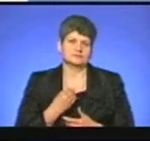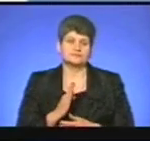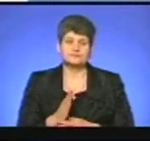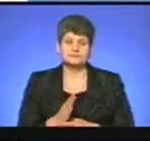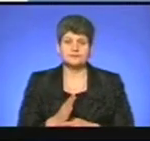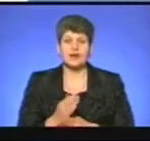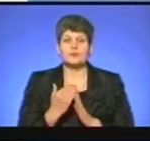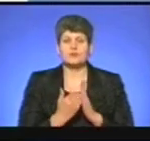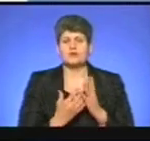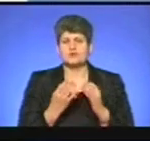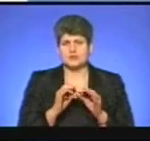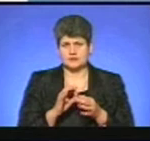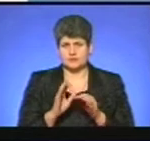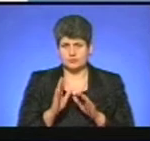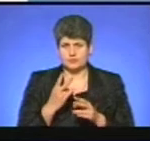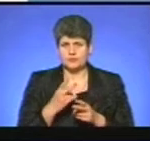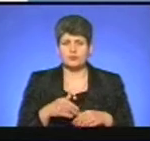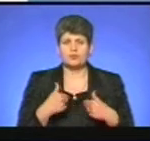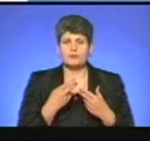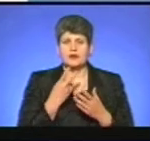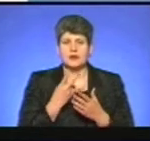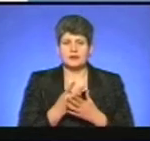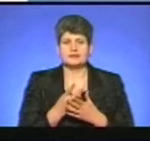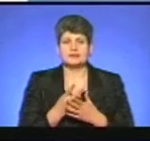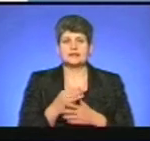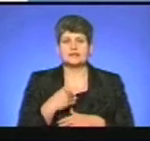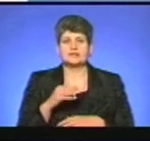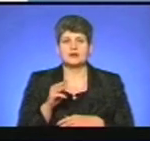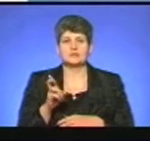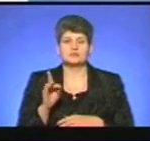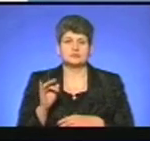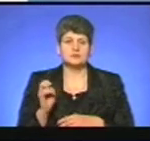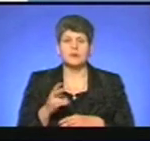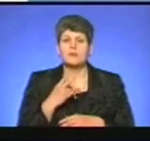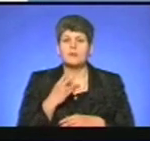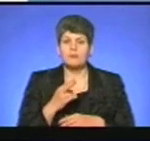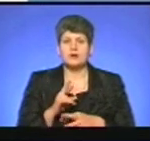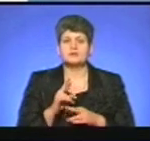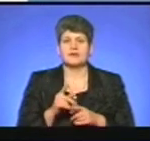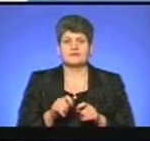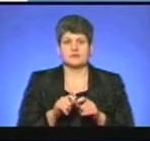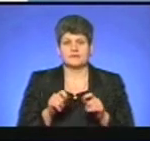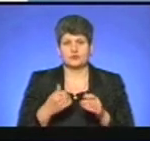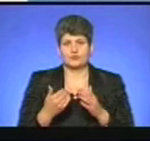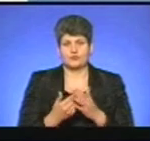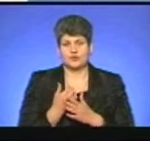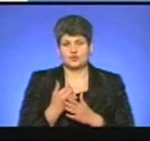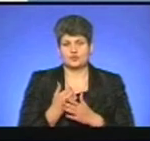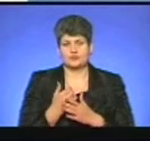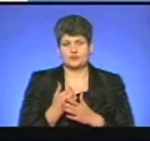ми ще більш детально поговоримо. Зараз пропоную переглянути сюжет. Наш Тарас Бурик бачив, як відкривали новорічну святкову пошту для